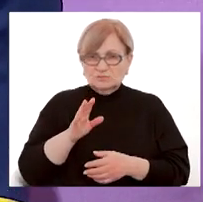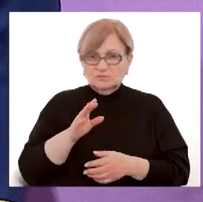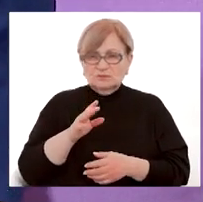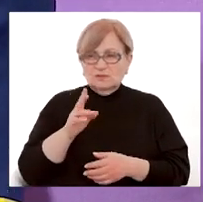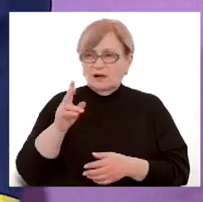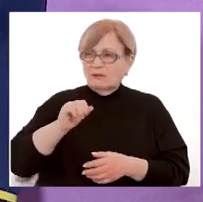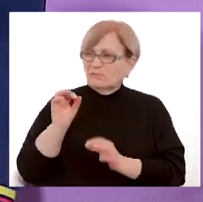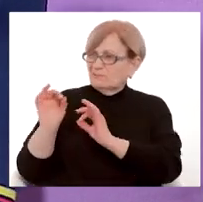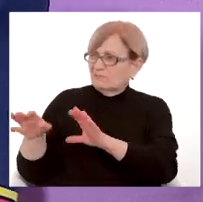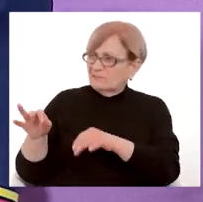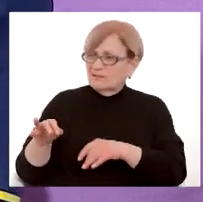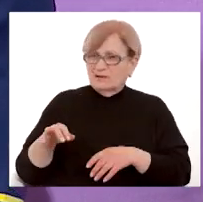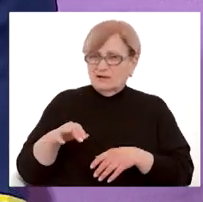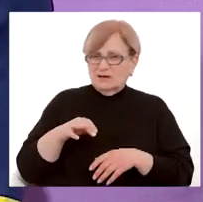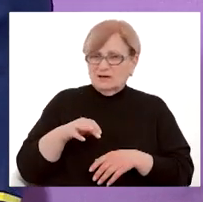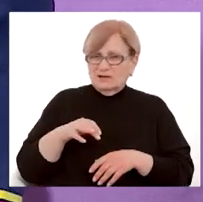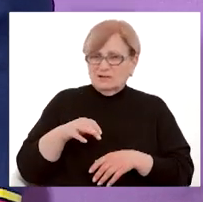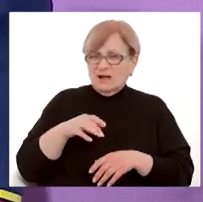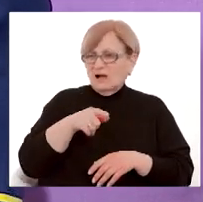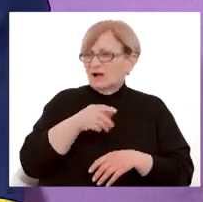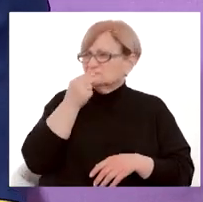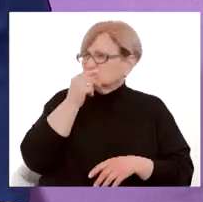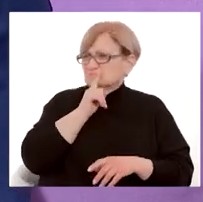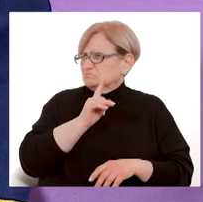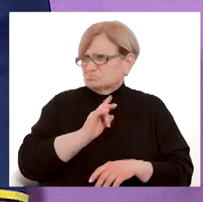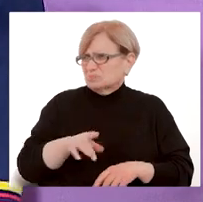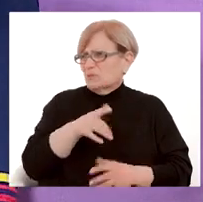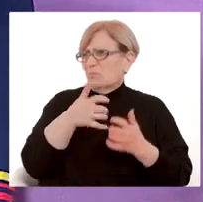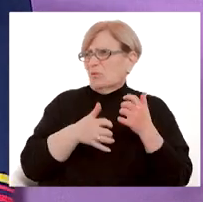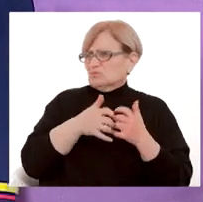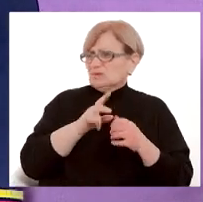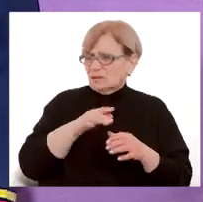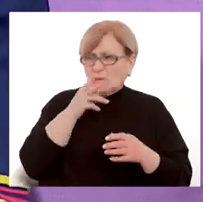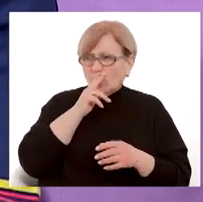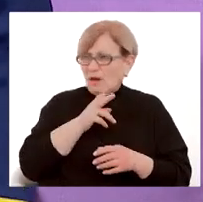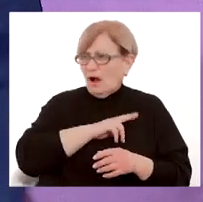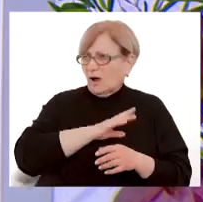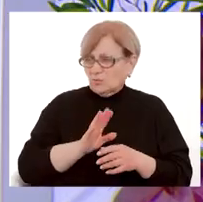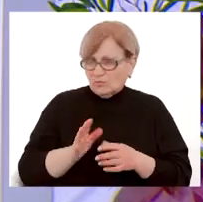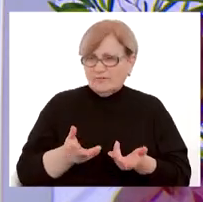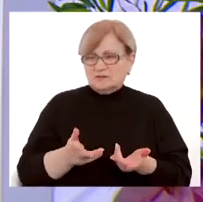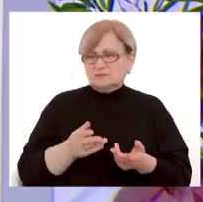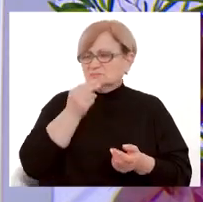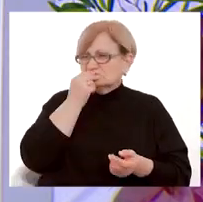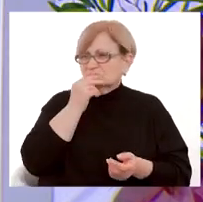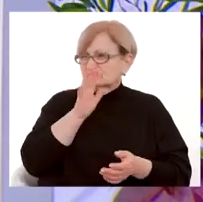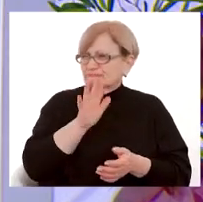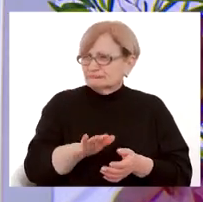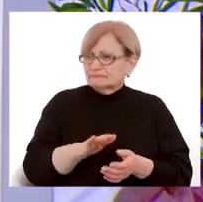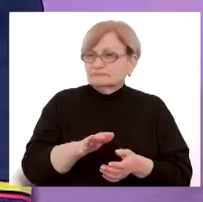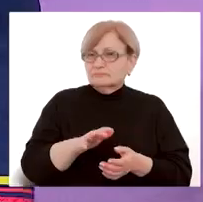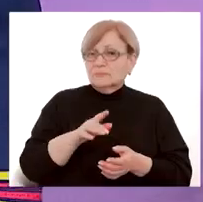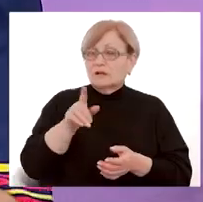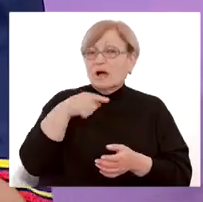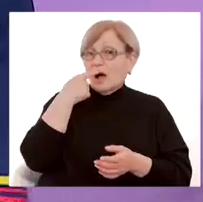რო გავუზიაროთ მეგობრებს, რომ აი არაფერს არ შეჭამს, აი მაგალითად ბოსტნეულს საერთოდ არ შეჭამს ჩემი შვილი, ხო? აი ესეთი აქცენტები ჯობია რომ